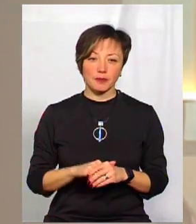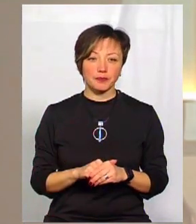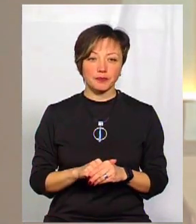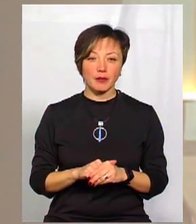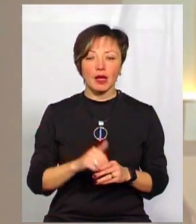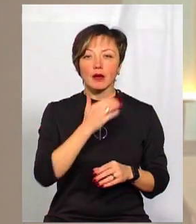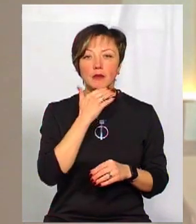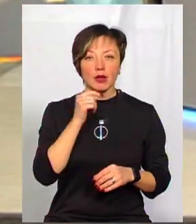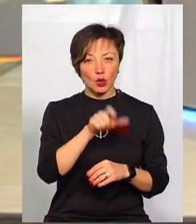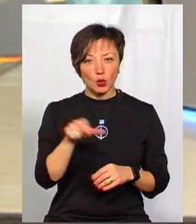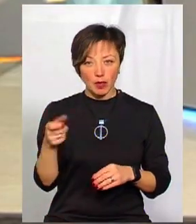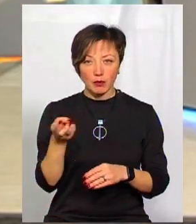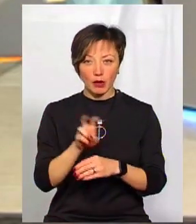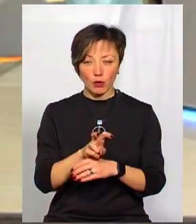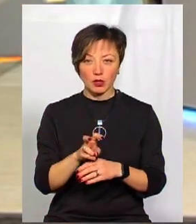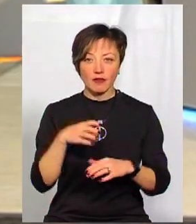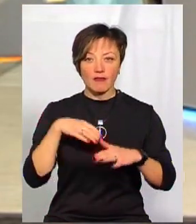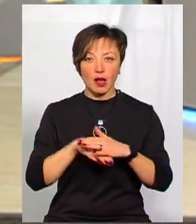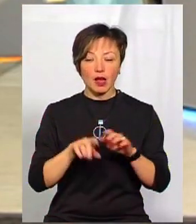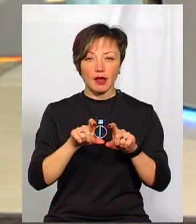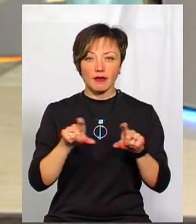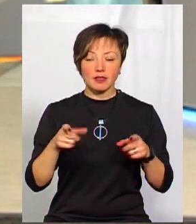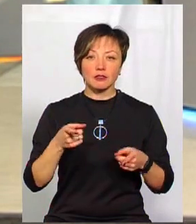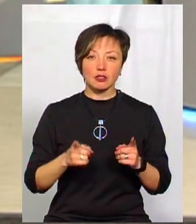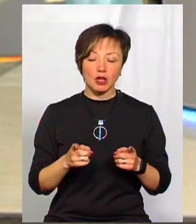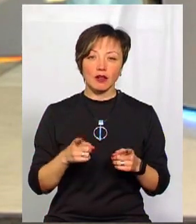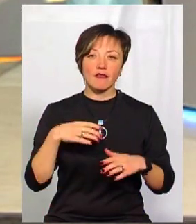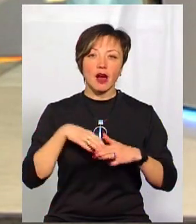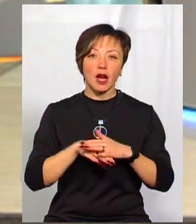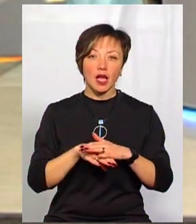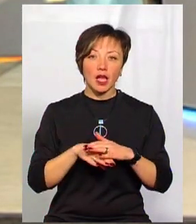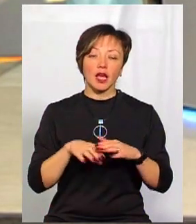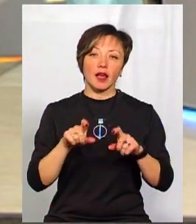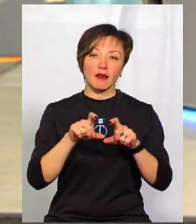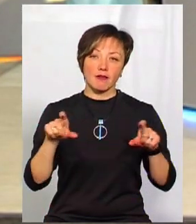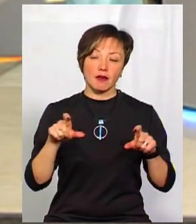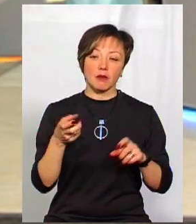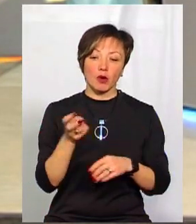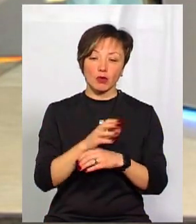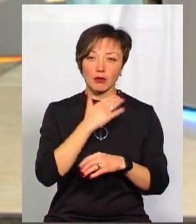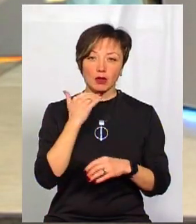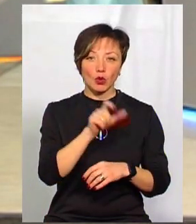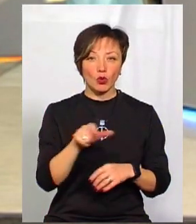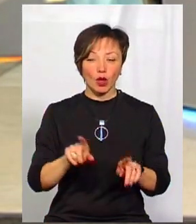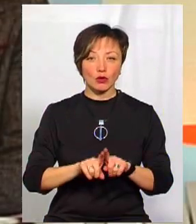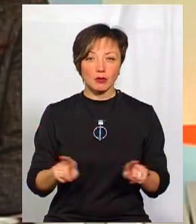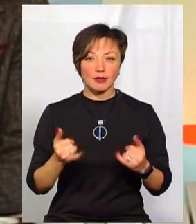І багато людей приходить в архіви? Звичайно, бо в архіви приходять багато людей, особливо